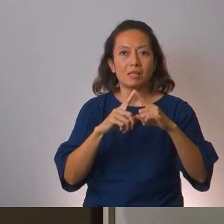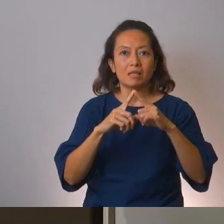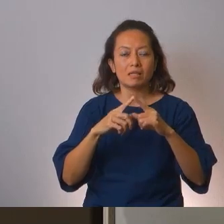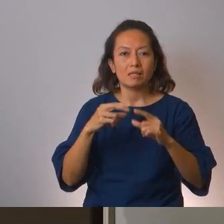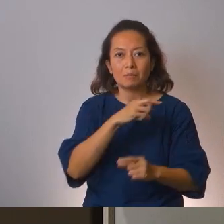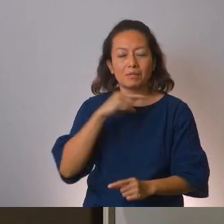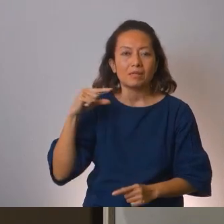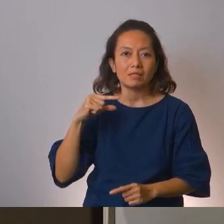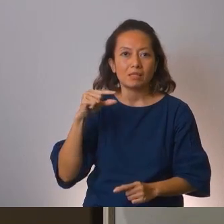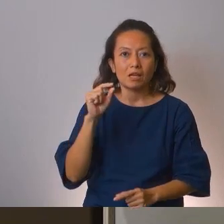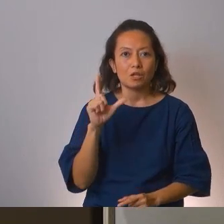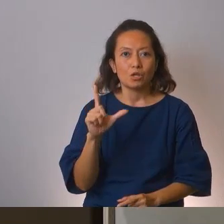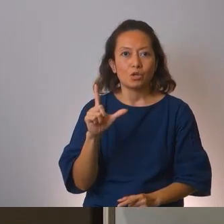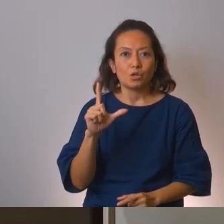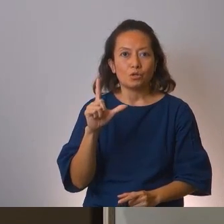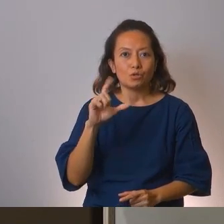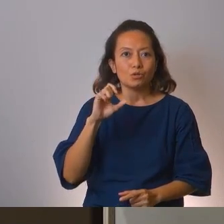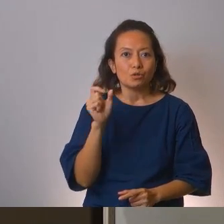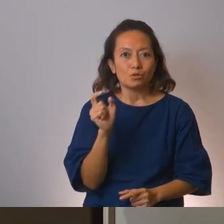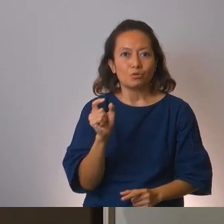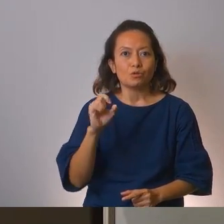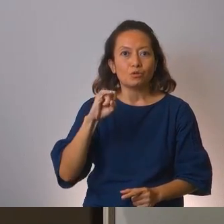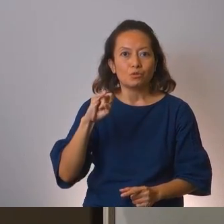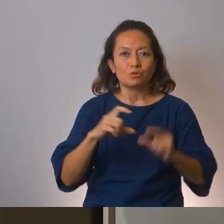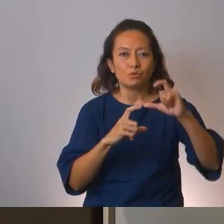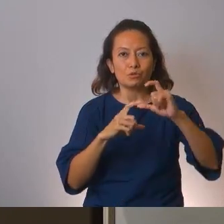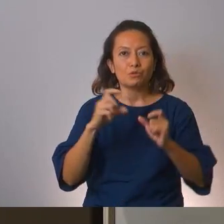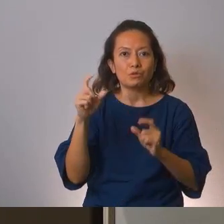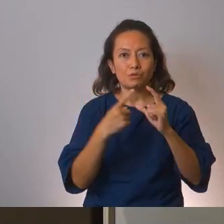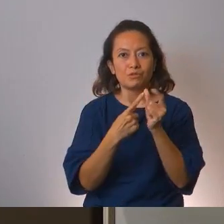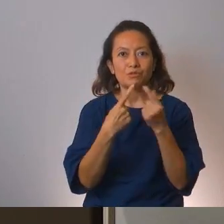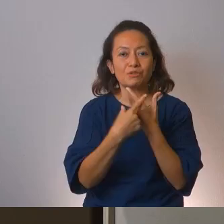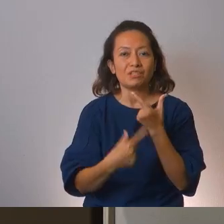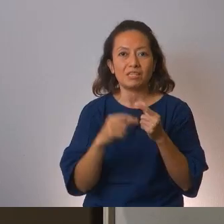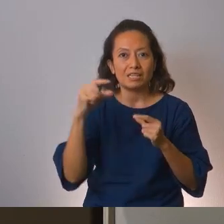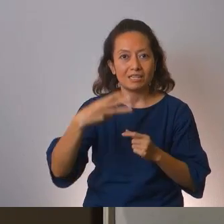Mohon perhatian jemaat untuk beberapa pokok warta berikut ini.